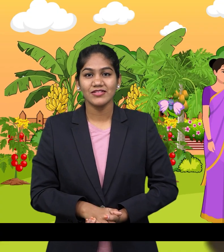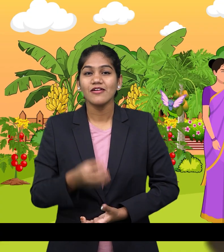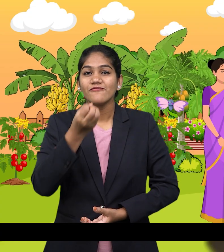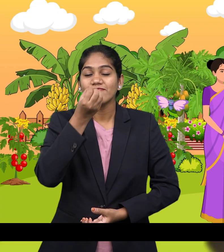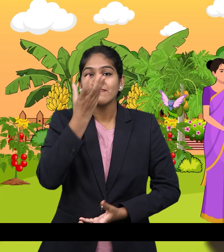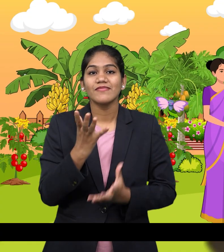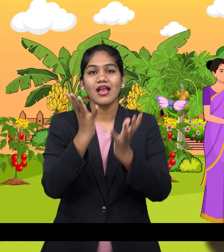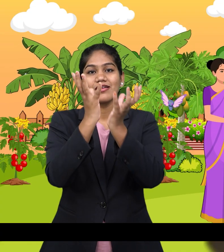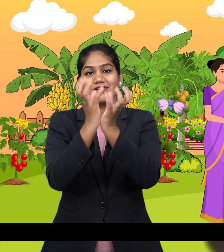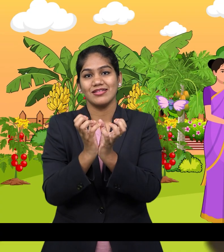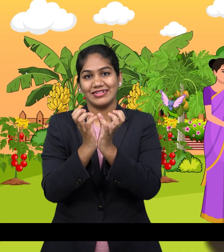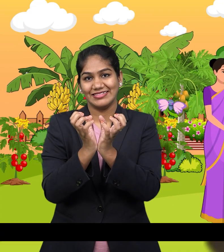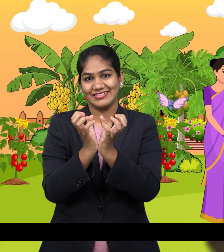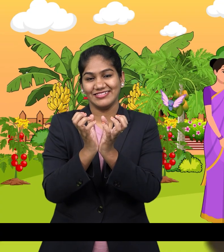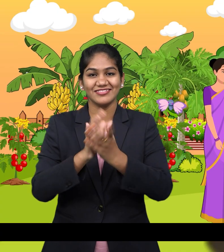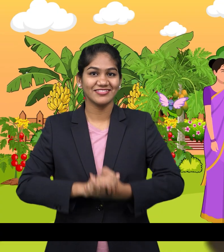गुलदाउदी,